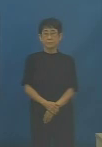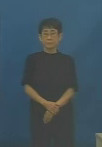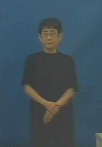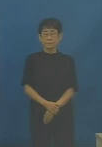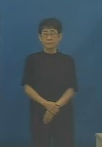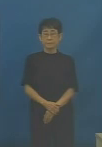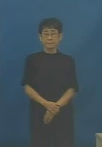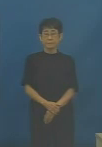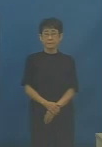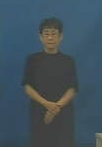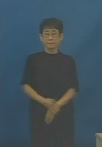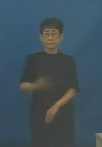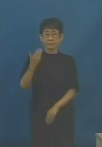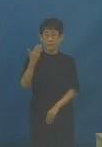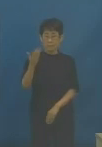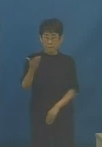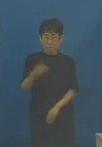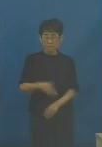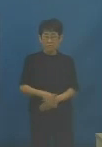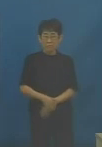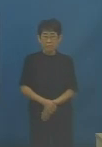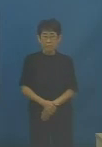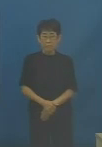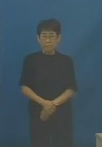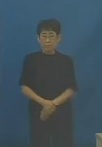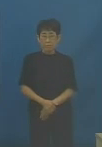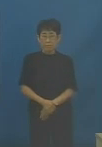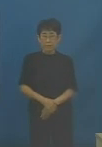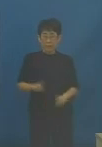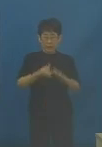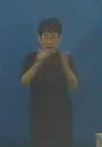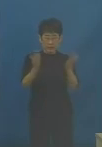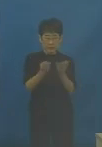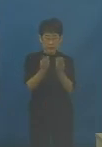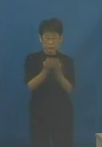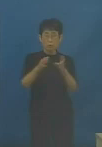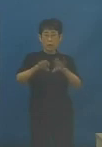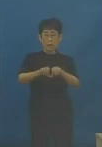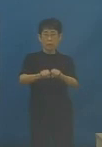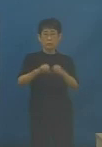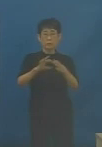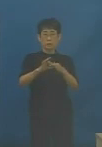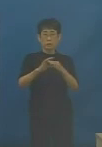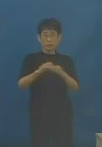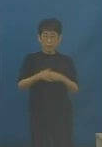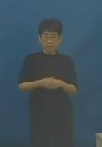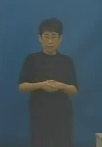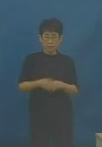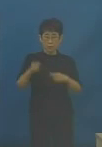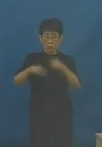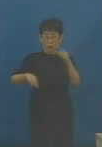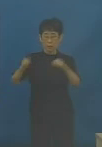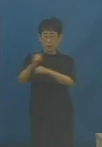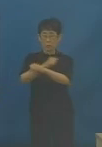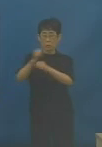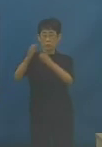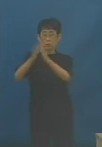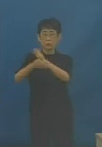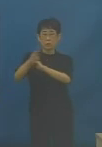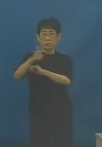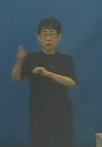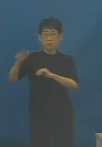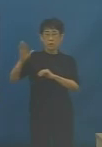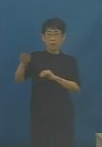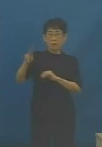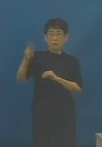先ほどから、もう出てるんですけども、全数把握について、厚労省の説明などいろいろ要因があったにしても4件